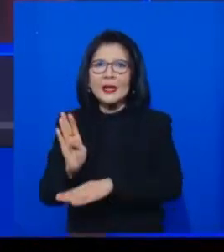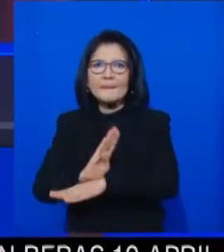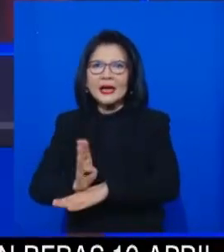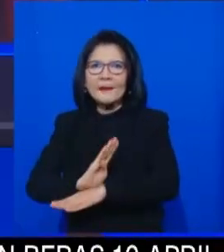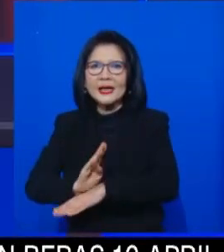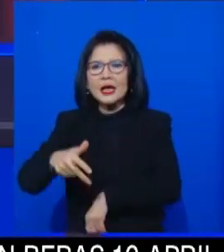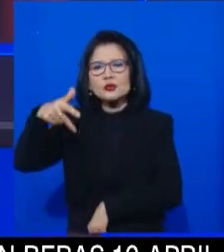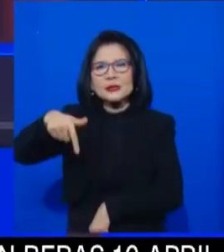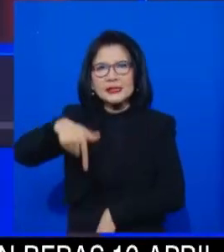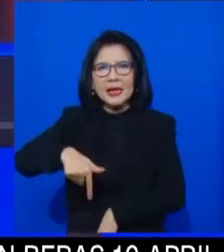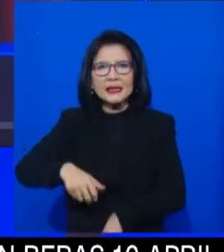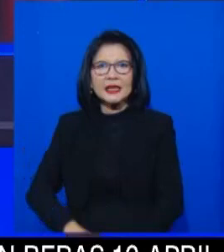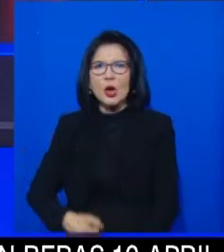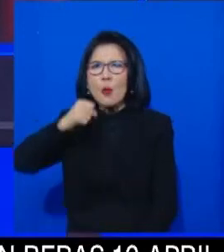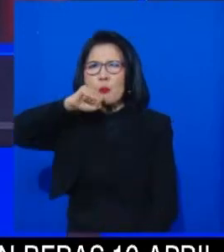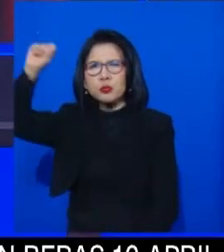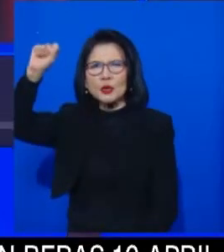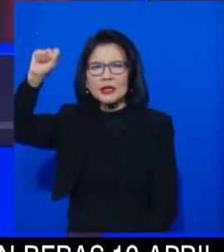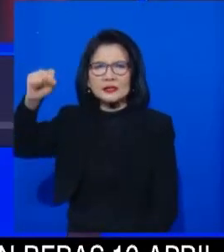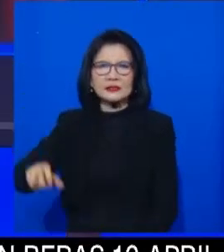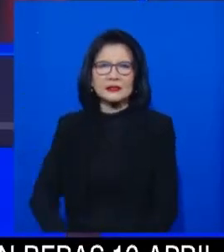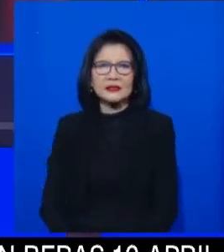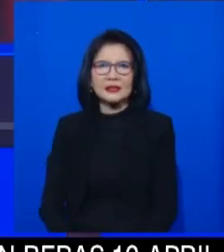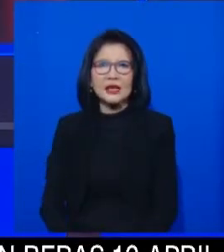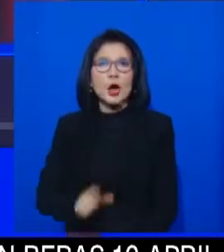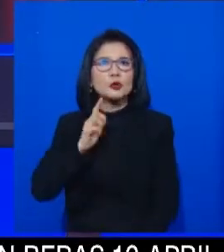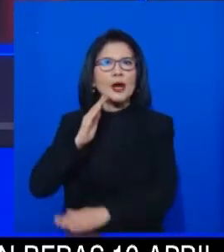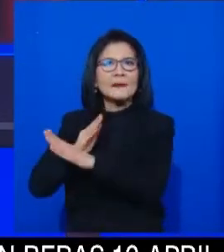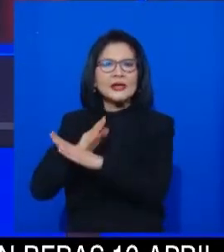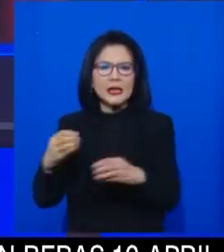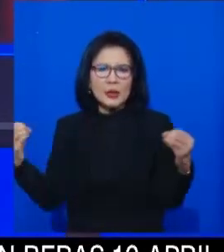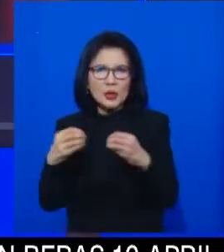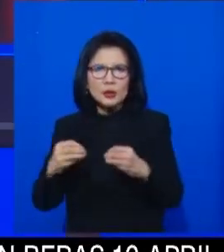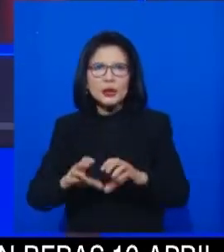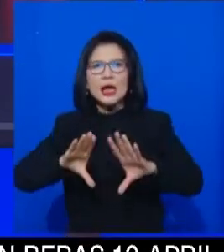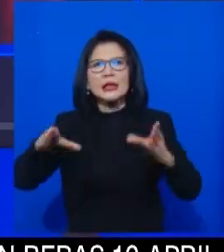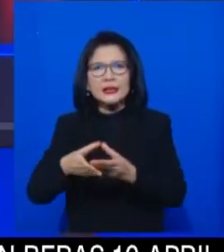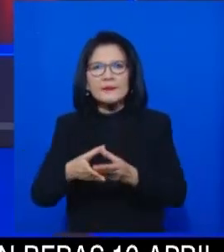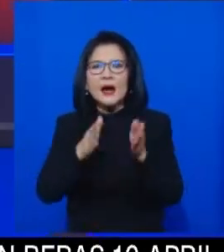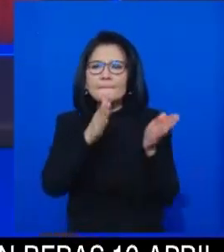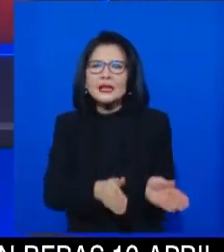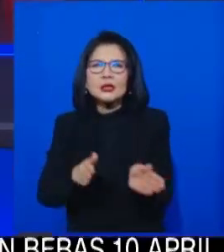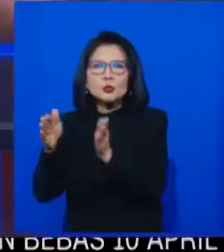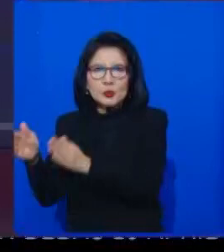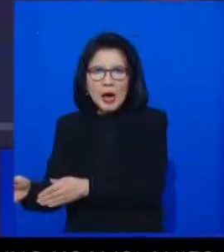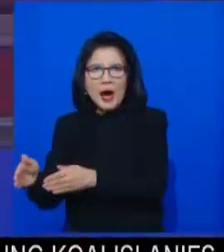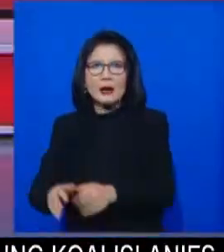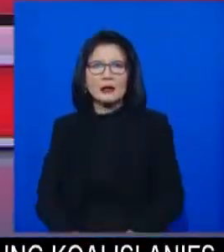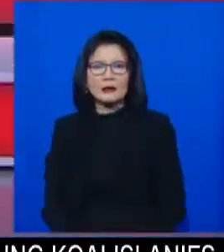Sulawesi Selatan diwarnai protes keras pedagang. Demi menghindari bentrok, tim gabungan terpaksa menunda proses